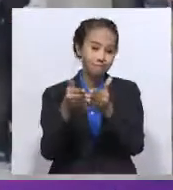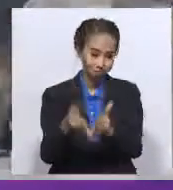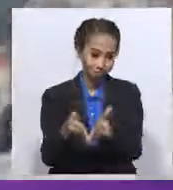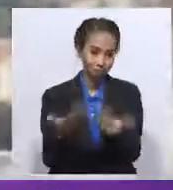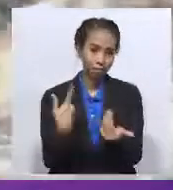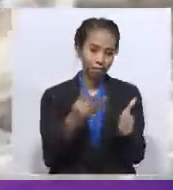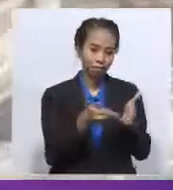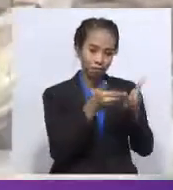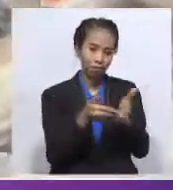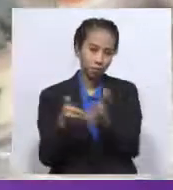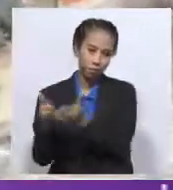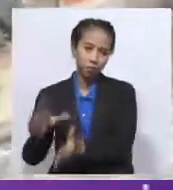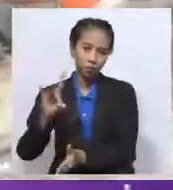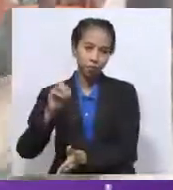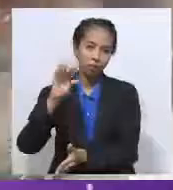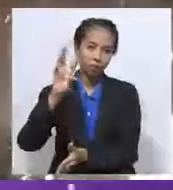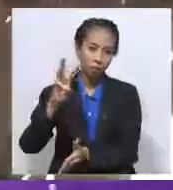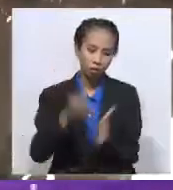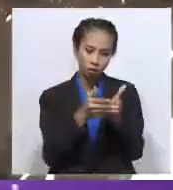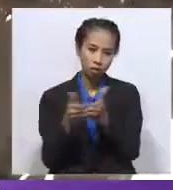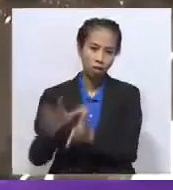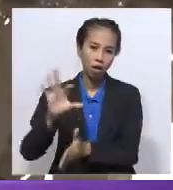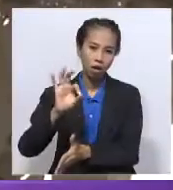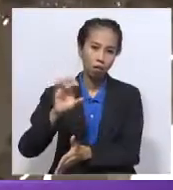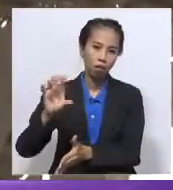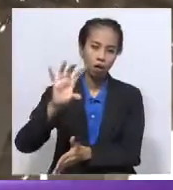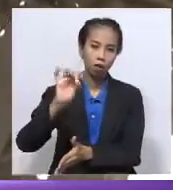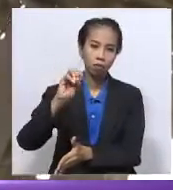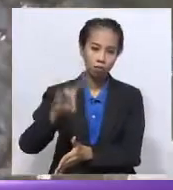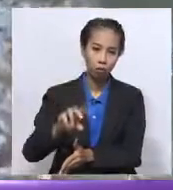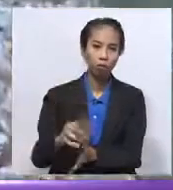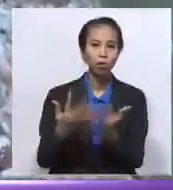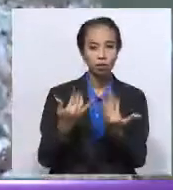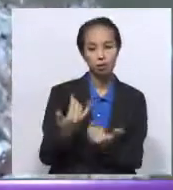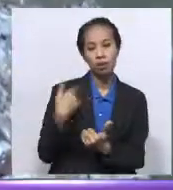ถึง86ท่าเรือ952ลำปริมาณสัตว์น้ำ